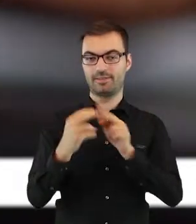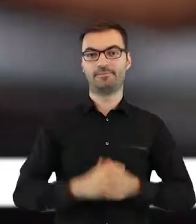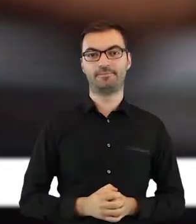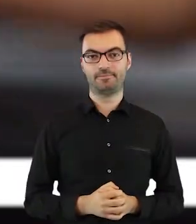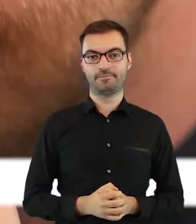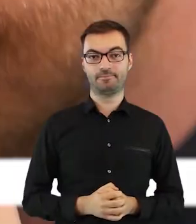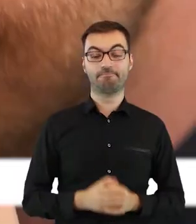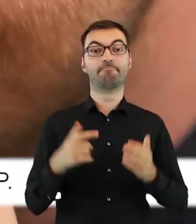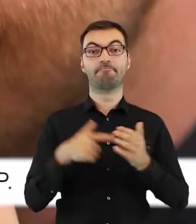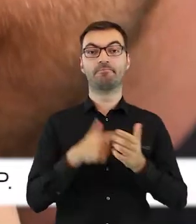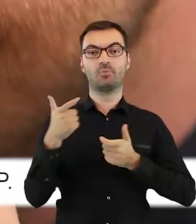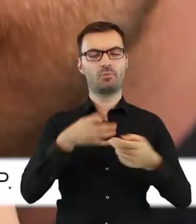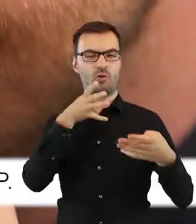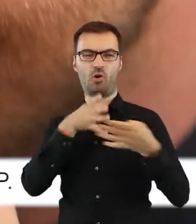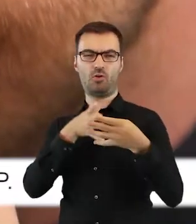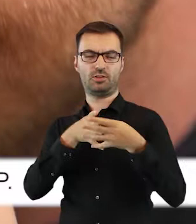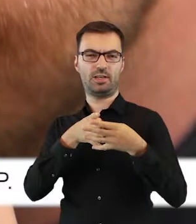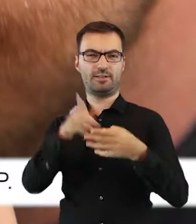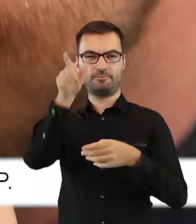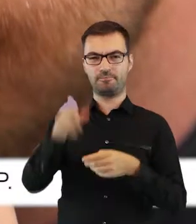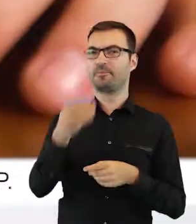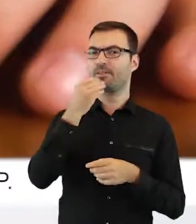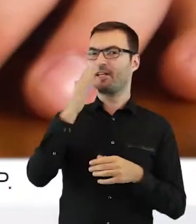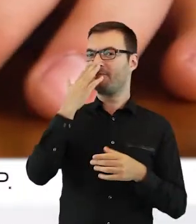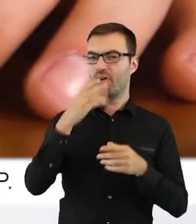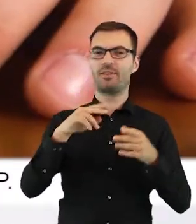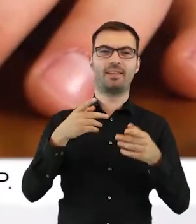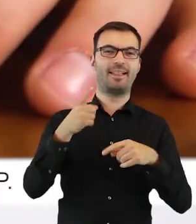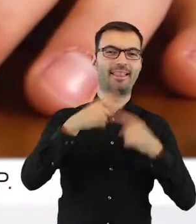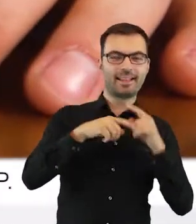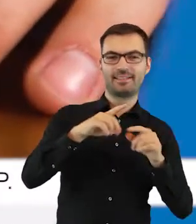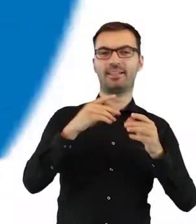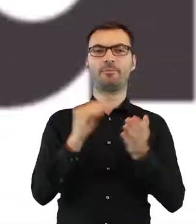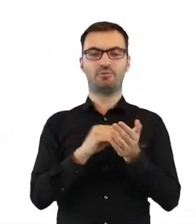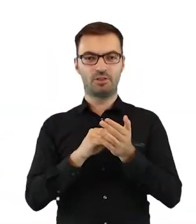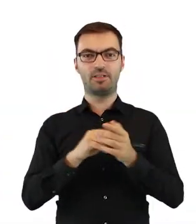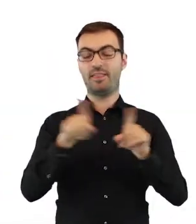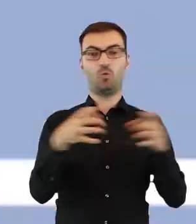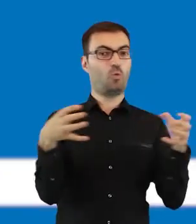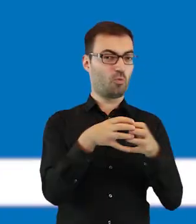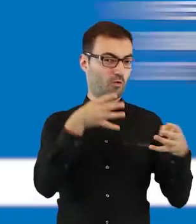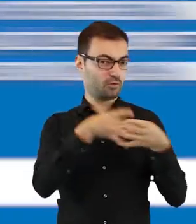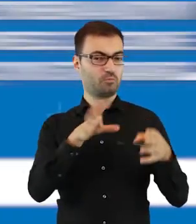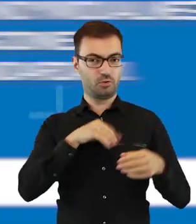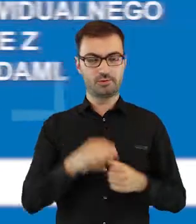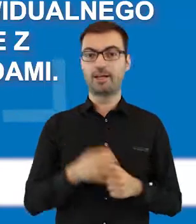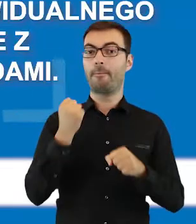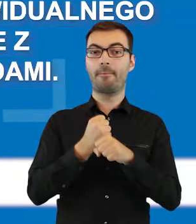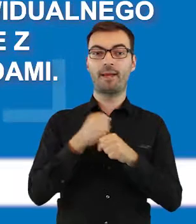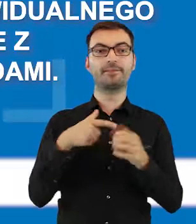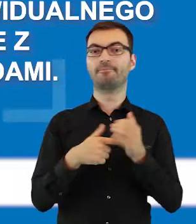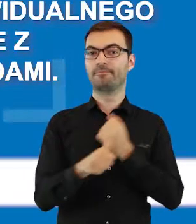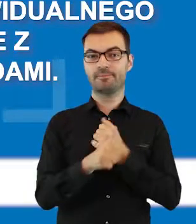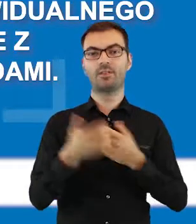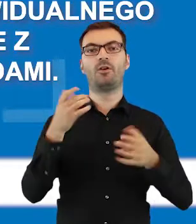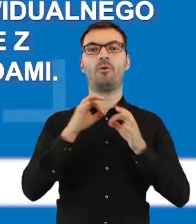poradnictwa dietetycznego. Dokonuje oceny stanu odżywienia osób indywidualnych, jak i grup. Praca dietetyka polega